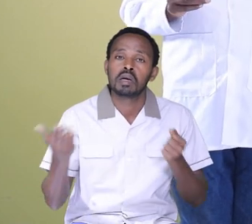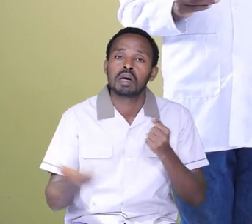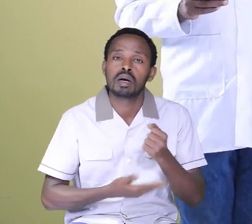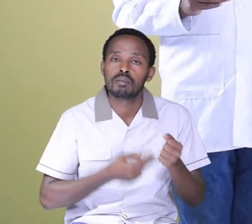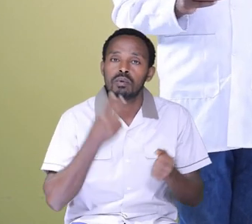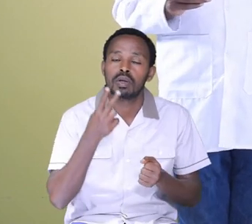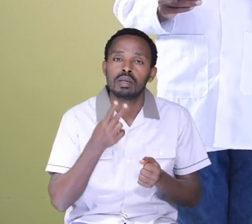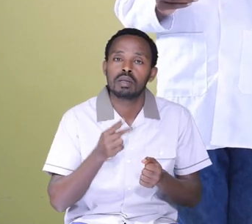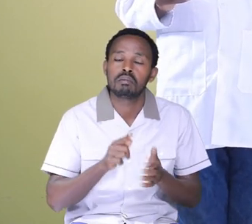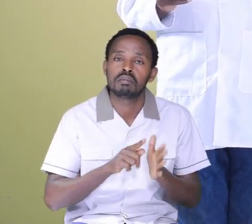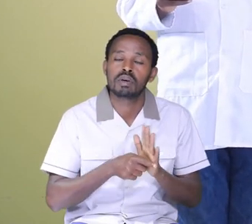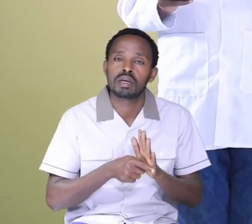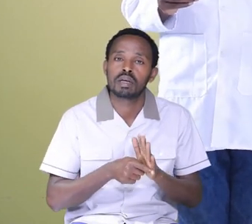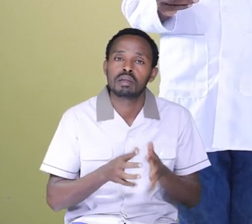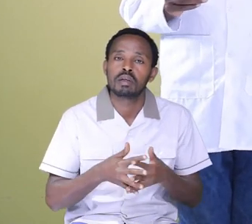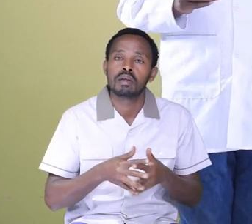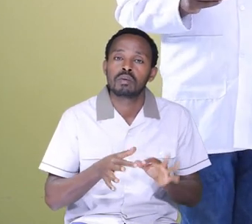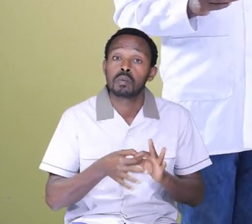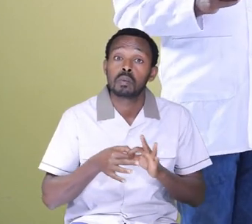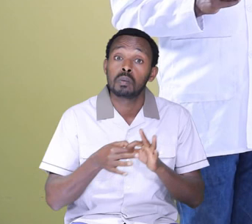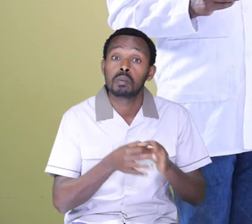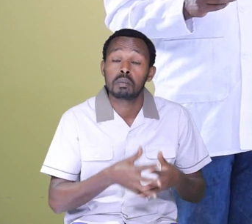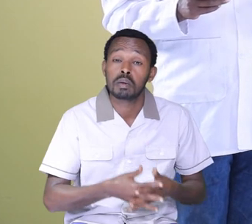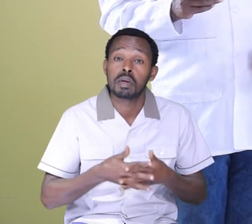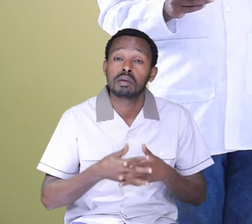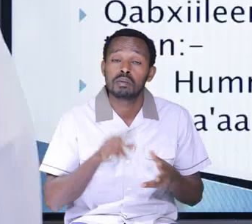ilaalle fakkeenya gurmii maashinootaati jechuudha.